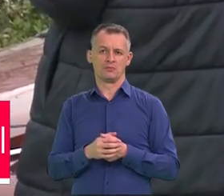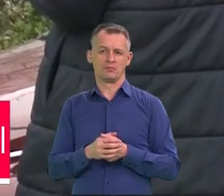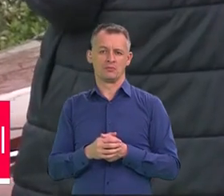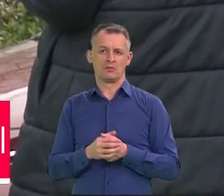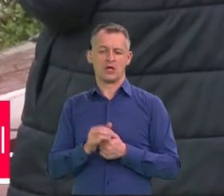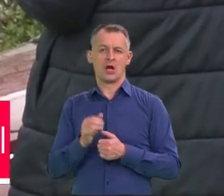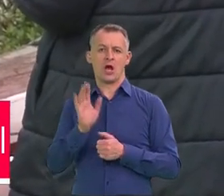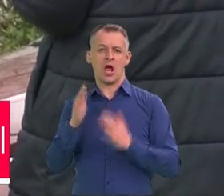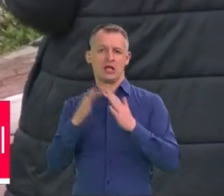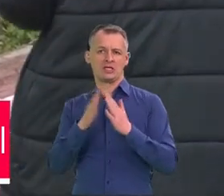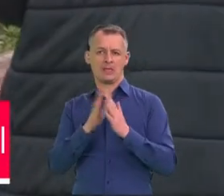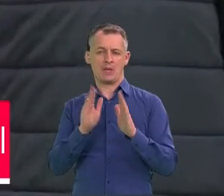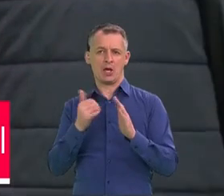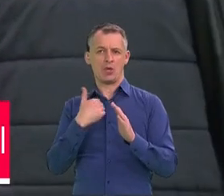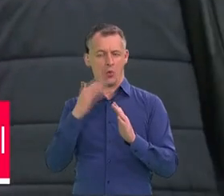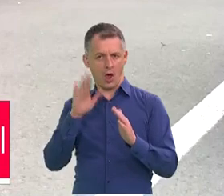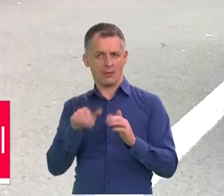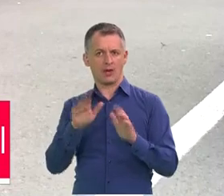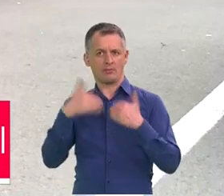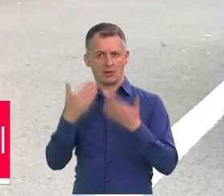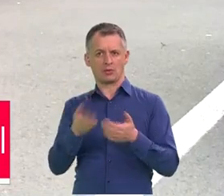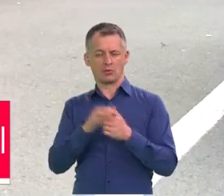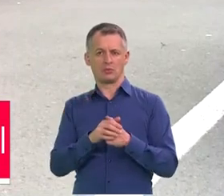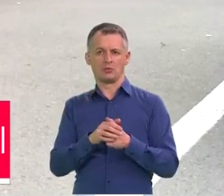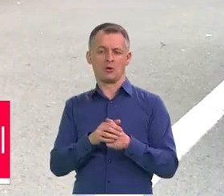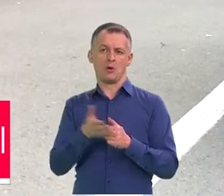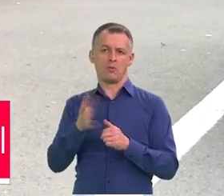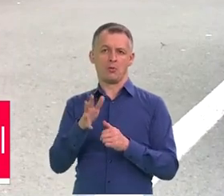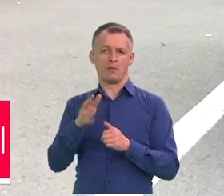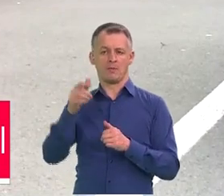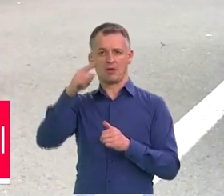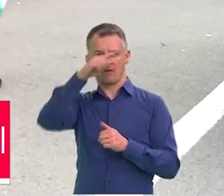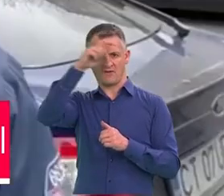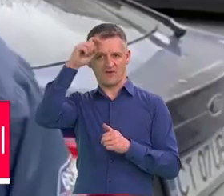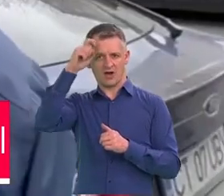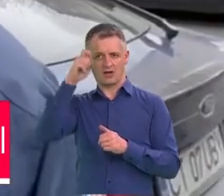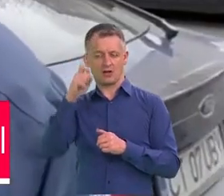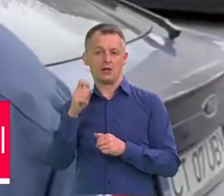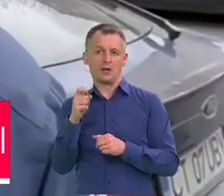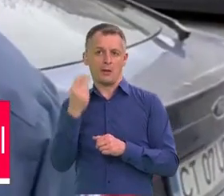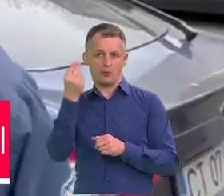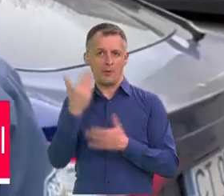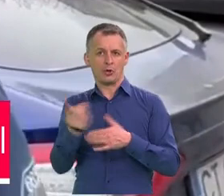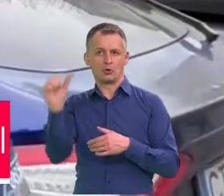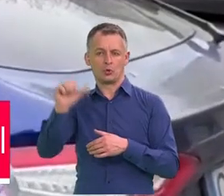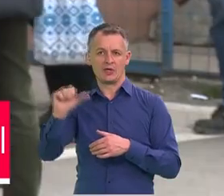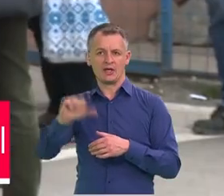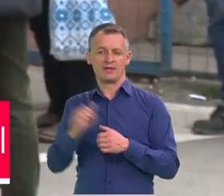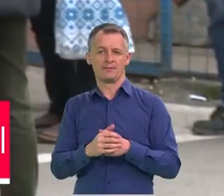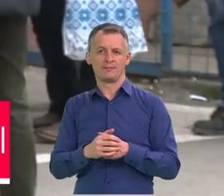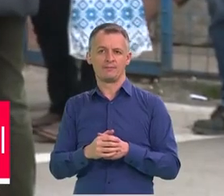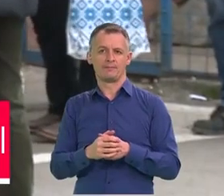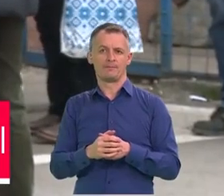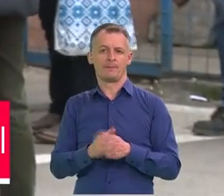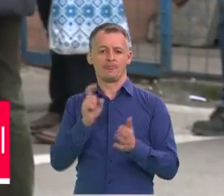garsoniera pe care am închiriat-o eu, probabil că în vară era mai de interes. În ajutor umanitar.